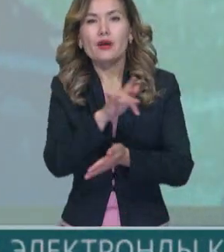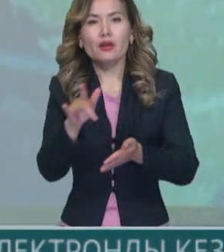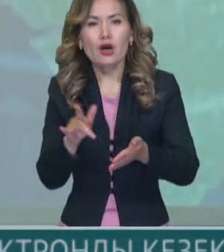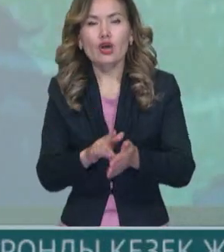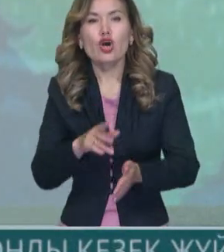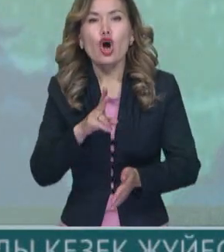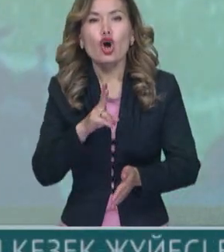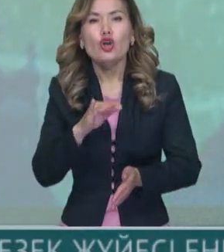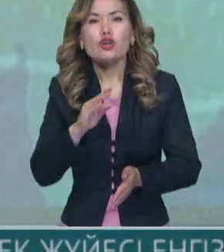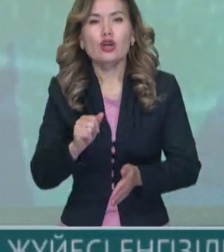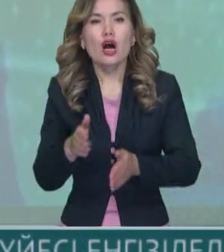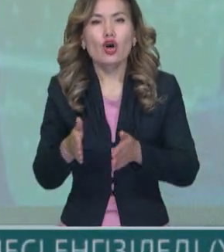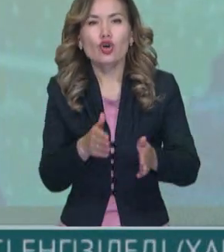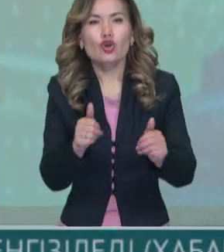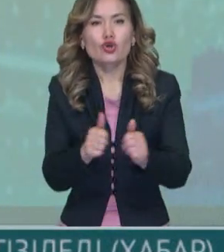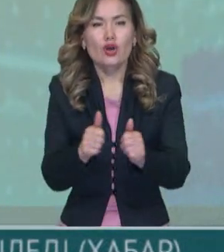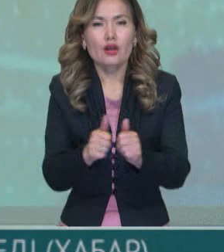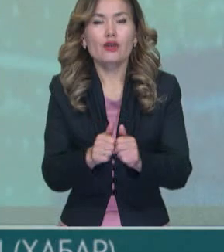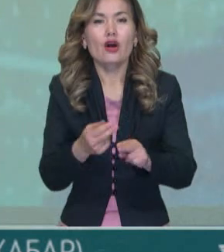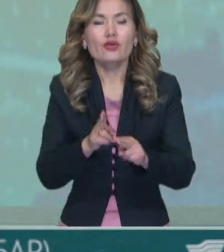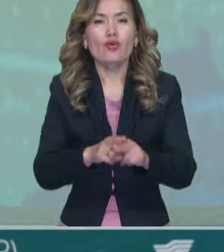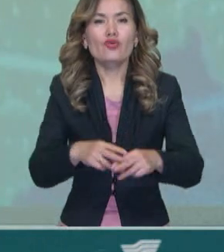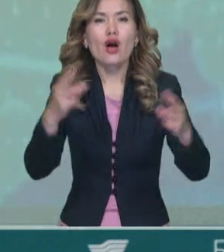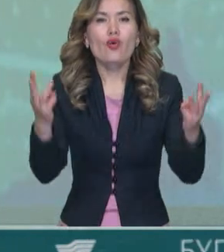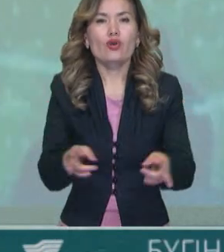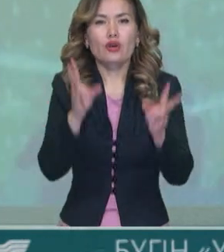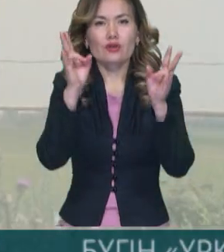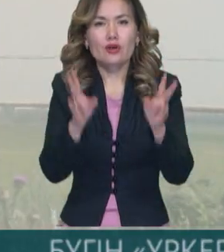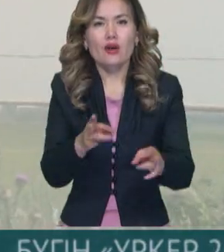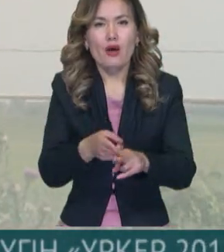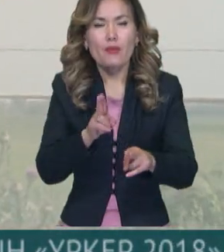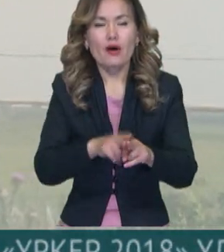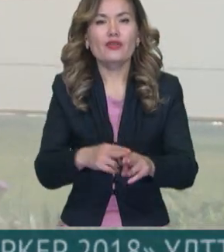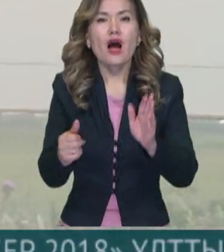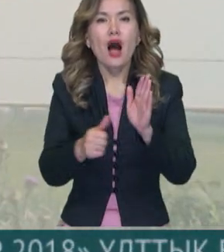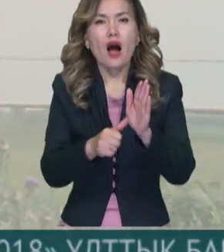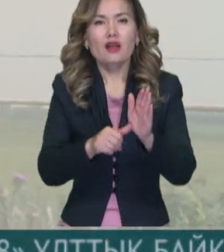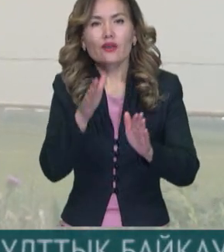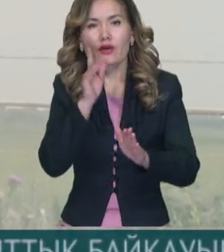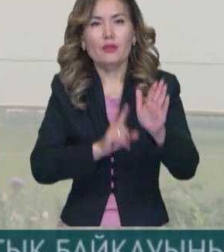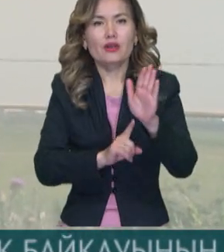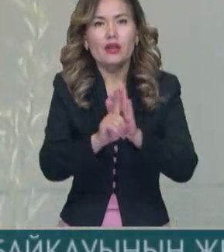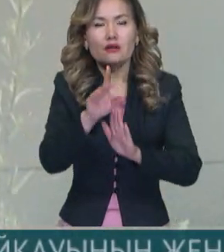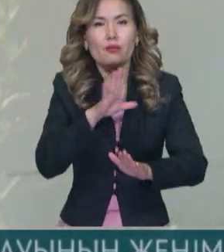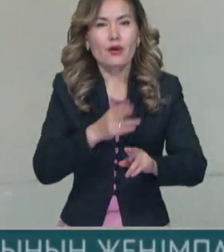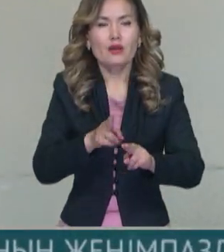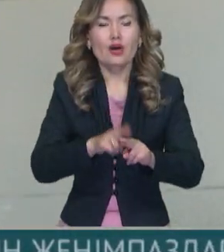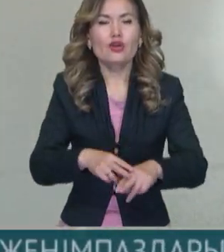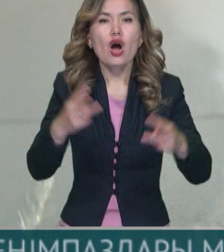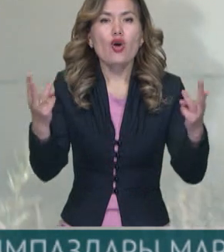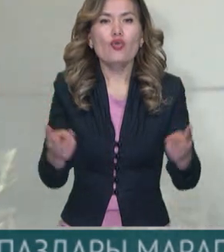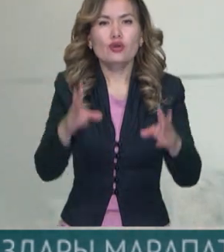қаласындағы Құлжа күре жолының бойындағы қоймалардан өрт шықты. Суыт хабар таңғы 6-да келіп түскен. Тілсіз жаудың күшті болғаны соншалықты өрт